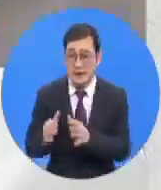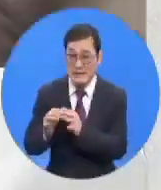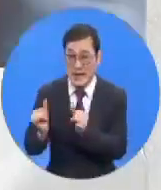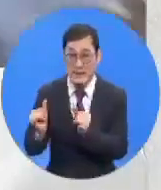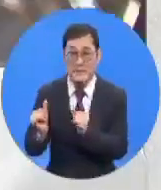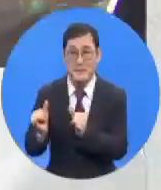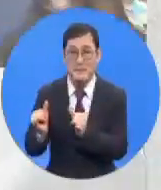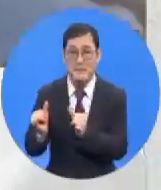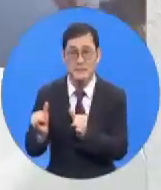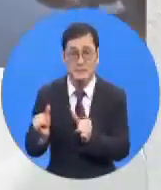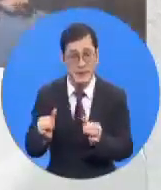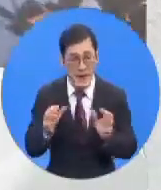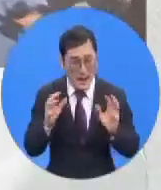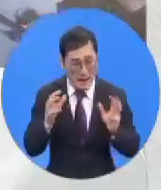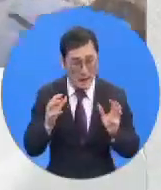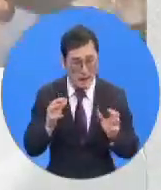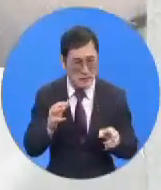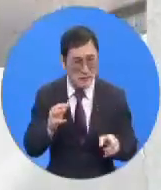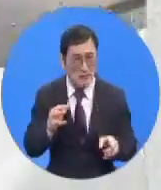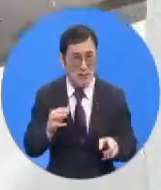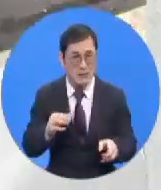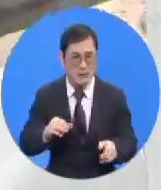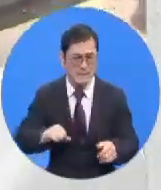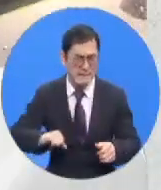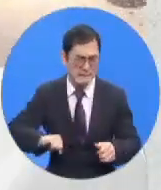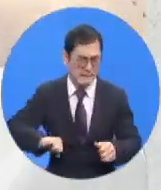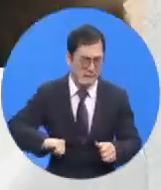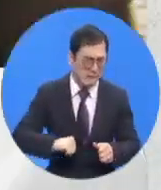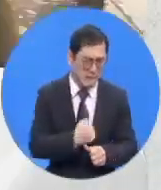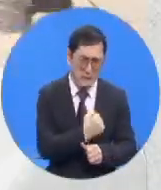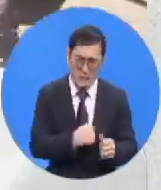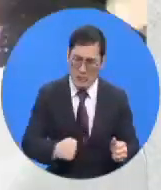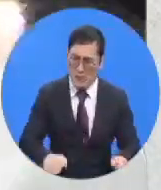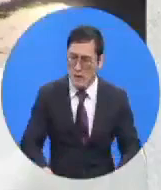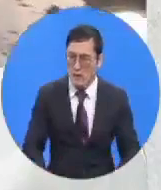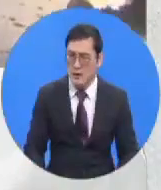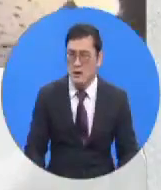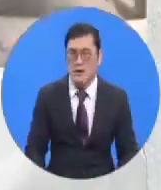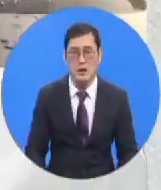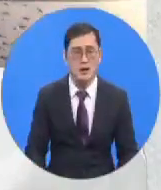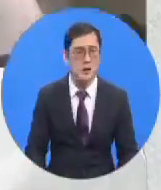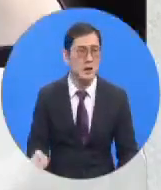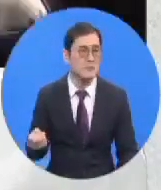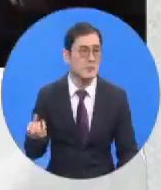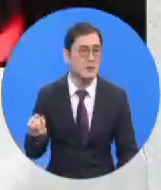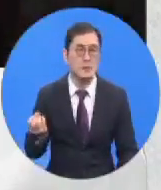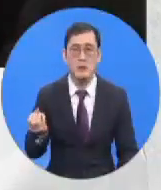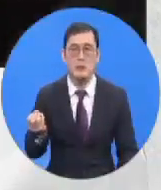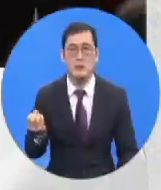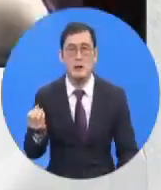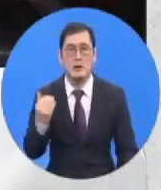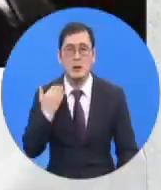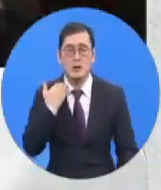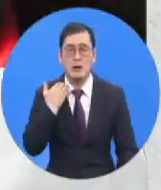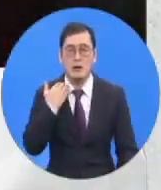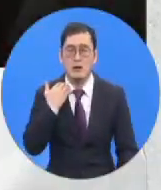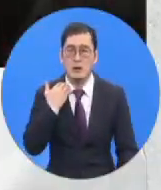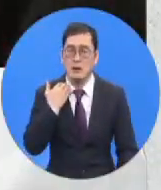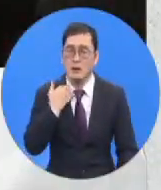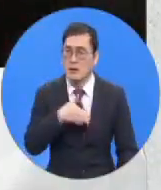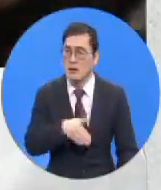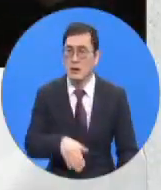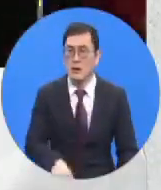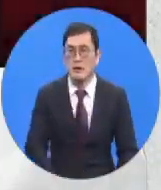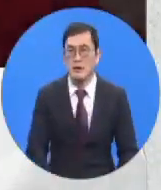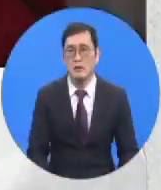좀 확인할 수 있지 않을까. 저는 이 법 판단이 잘 갈 수 있도록 우리 사회가 좀 여론을 모아주는